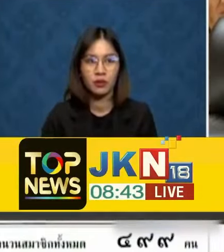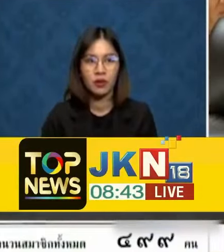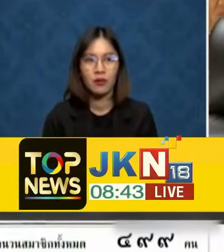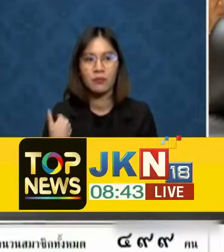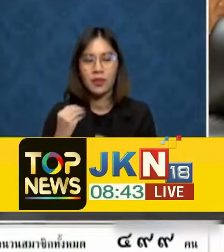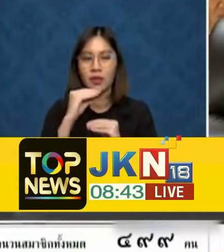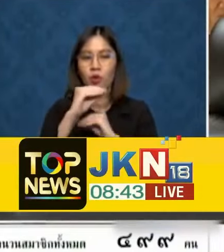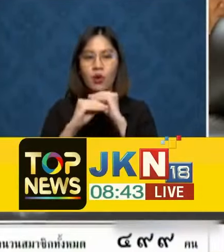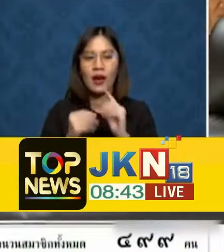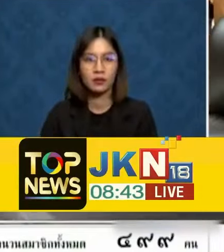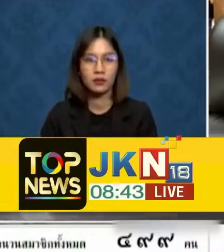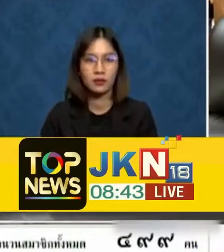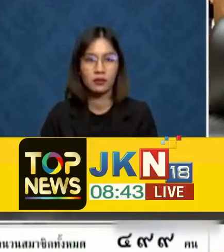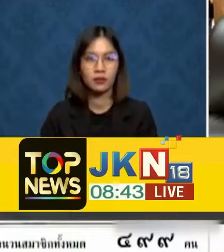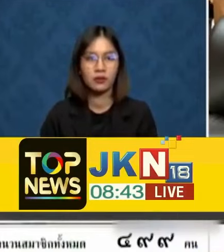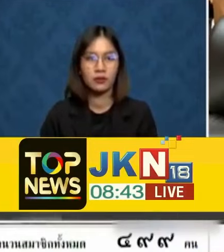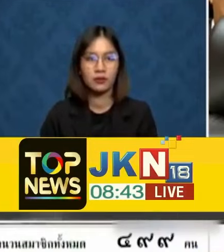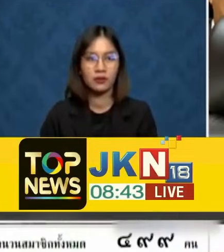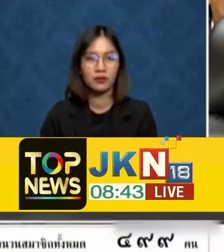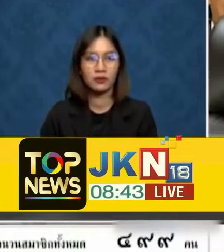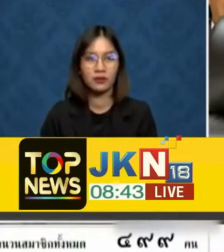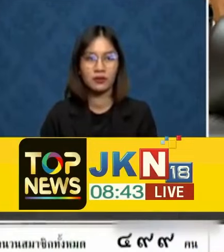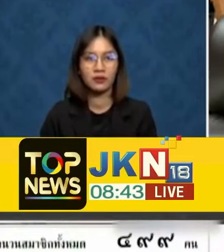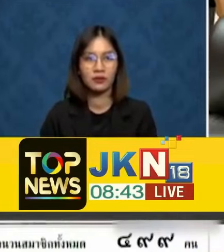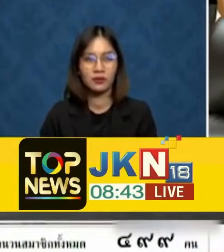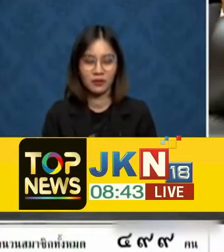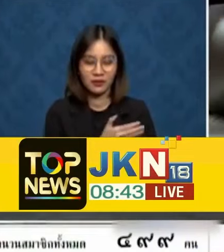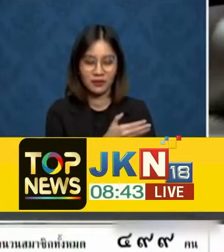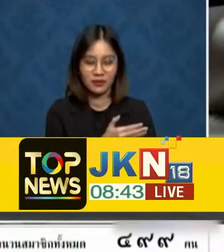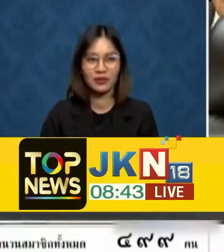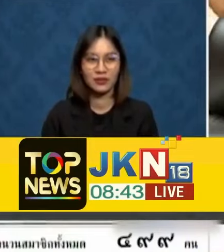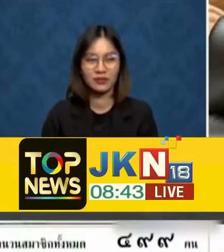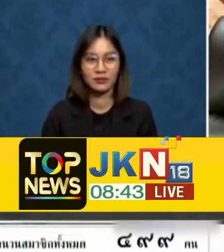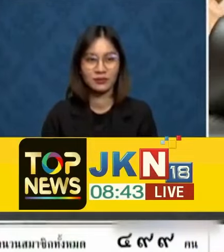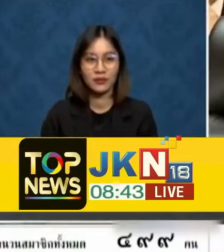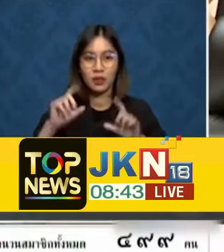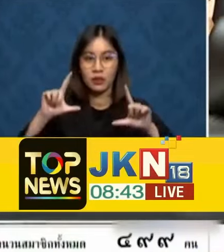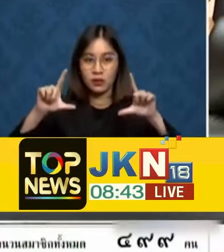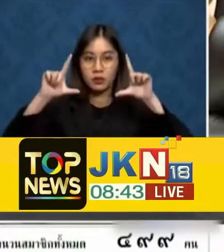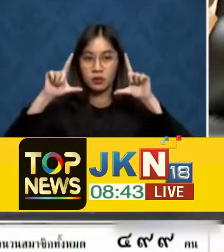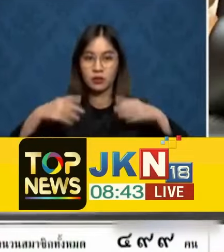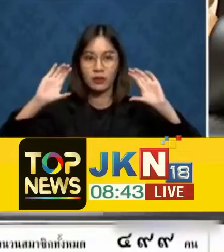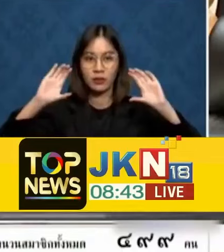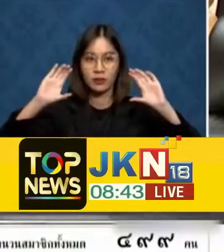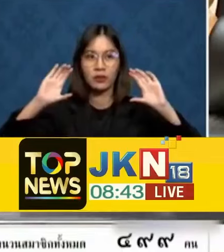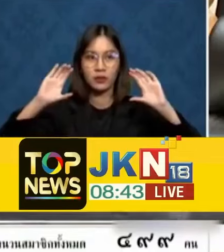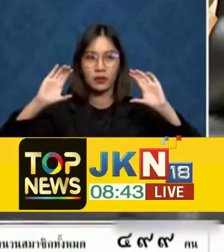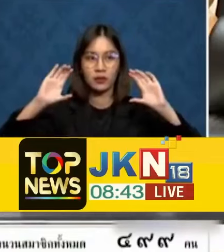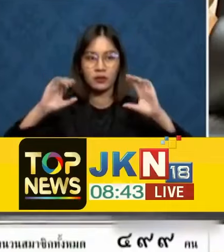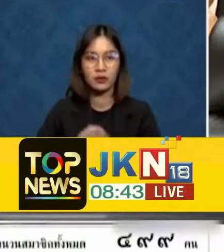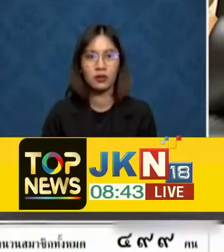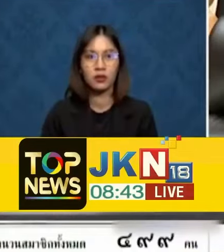อลวอลเล็ตชามเดียวเนี่ยครับและเพราะเกือบปีที่ผ่านมาผลงานรัฐบาลผม